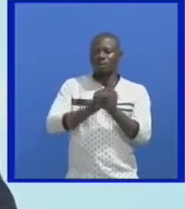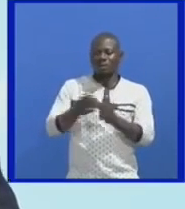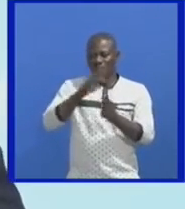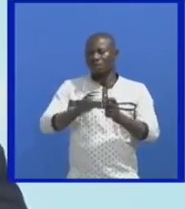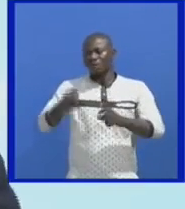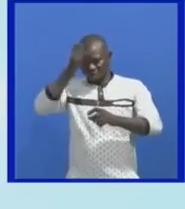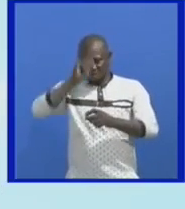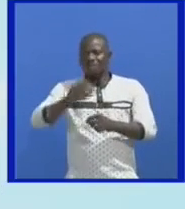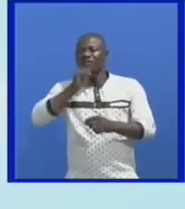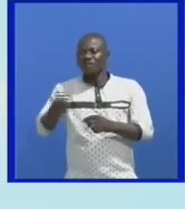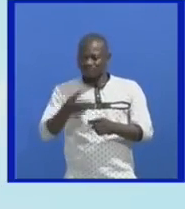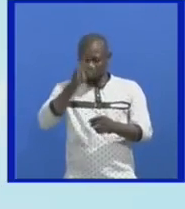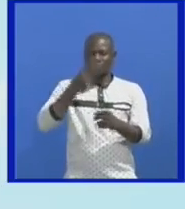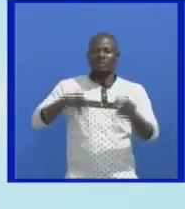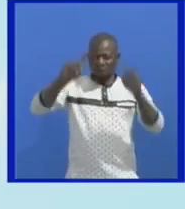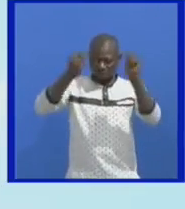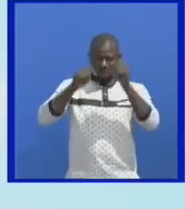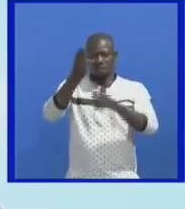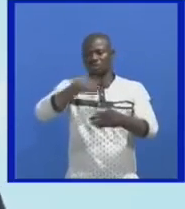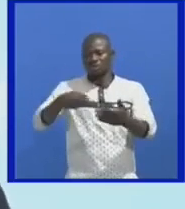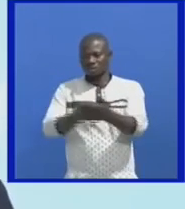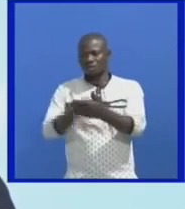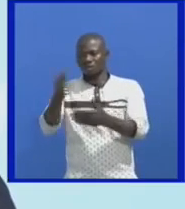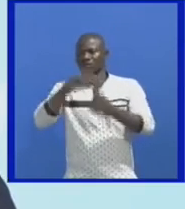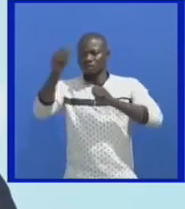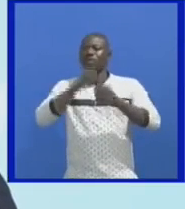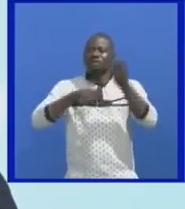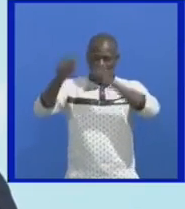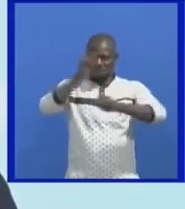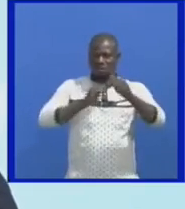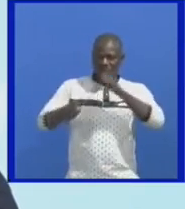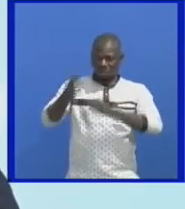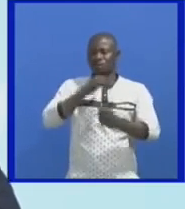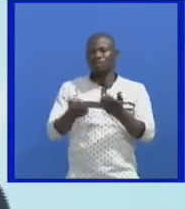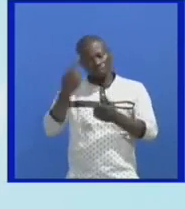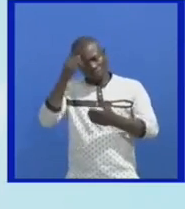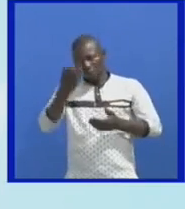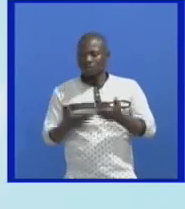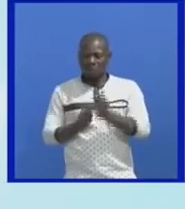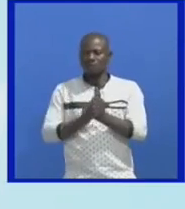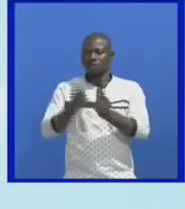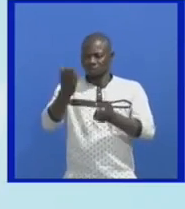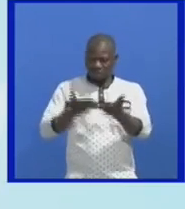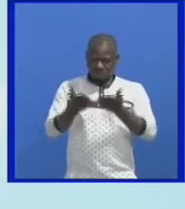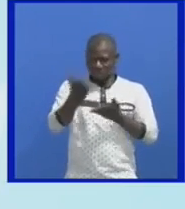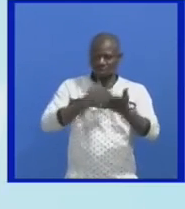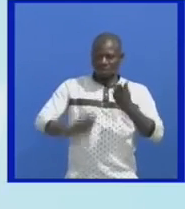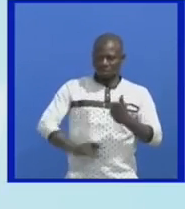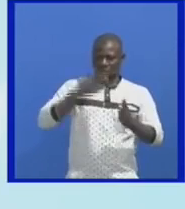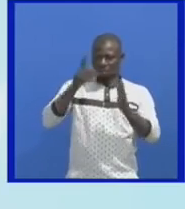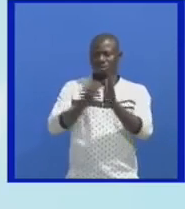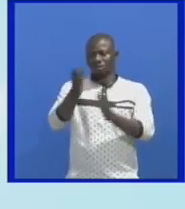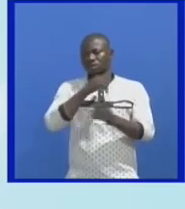pièce théâtrale en préparation va servir de support de sensibilisation des élèves et des acteurs du